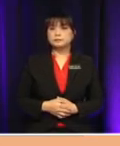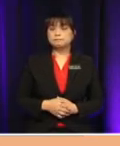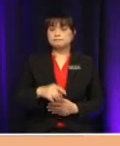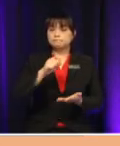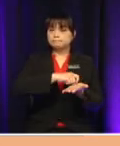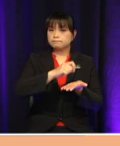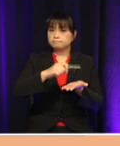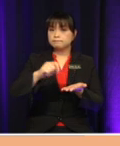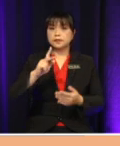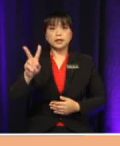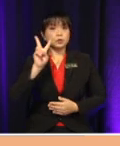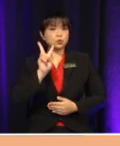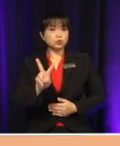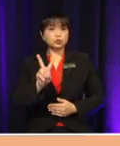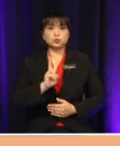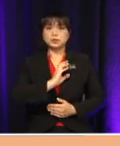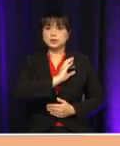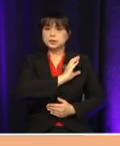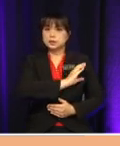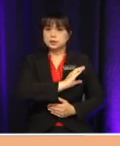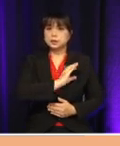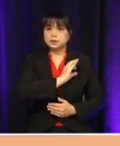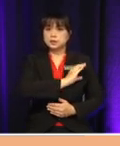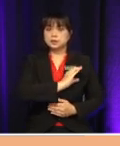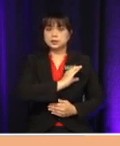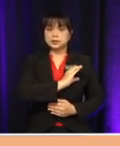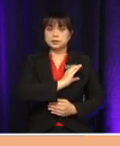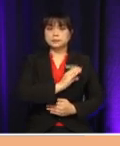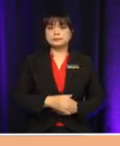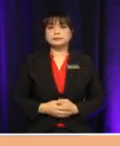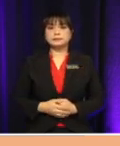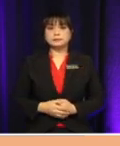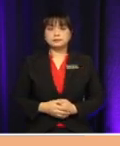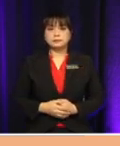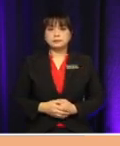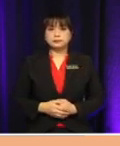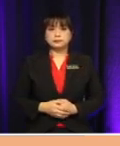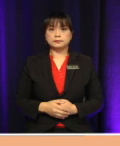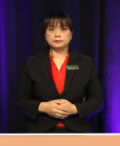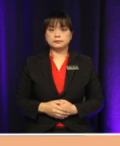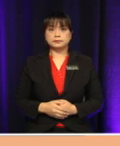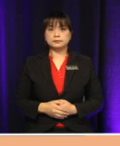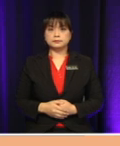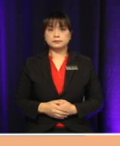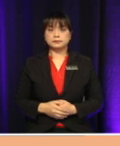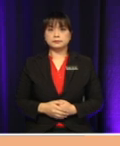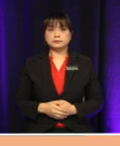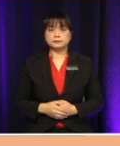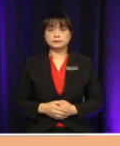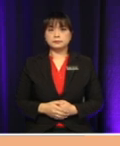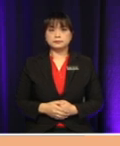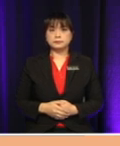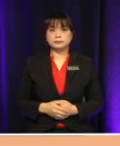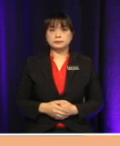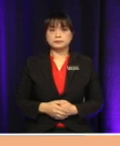merupakan soal dan arah rendah lagi Fika karena dia katanya jatuhkan dua ciri apabila dua ciri dan